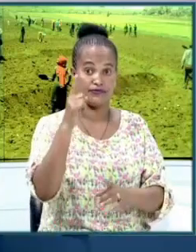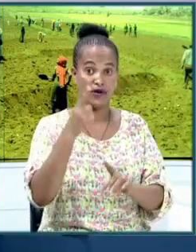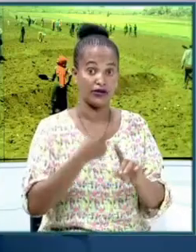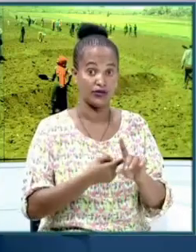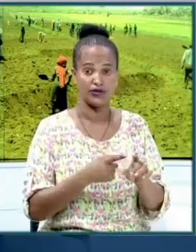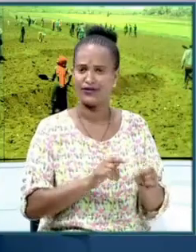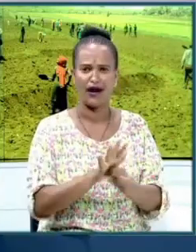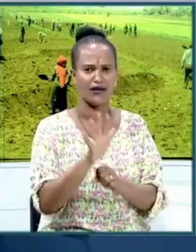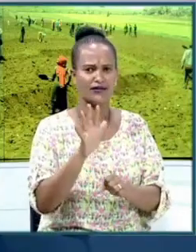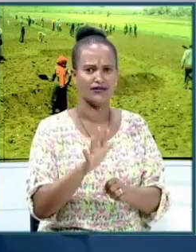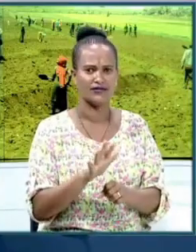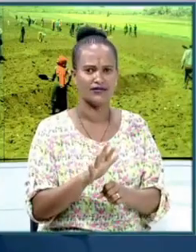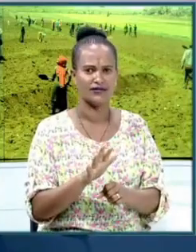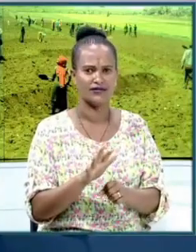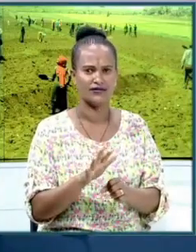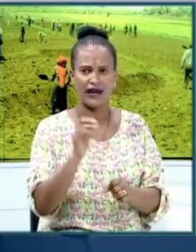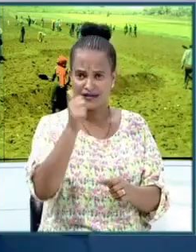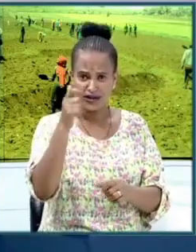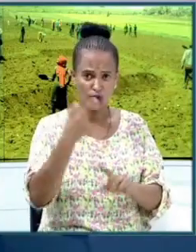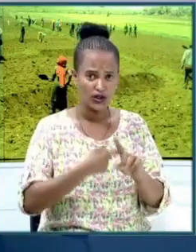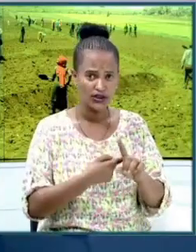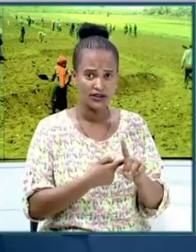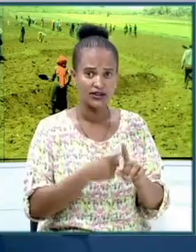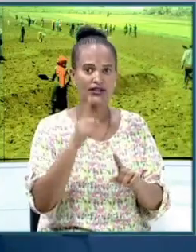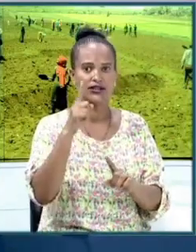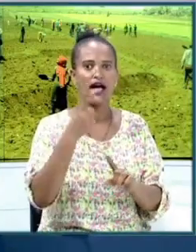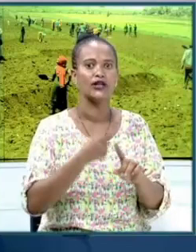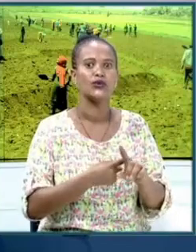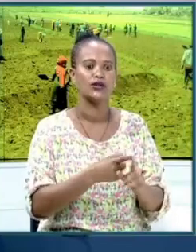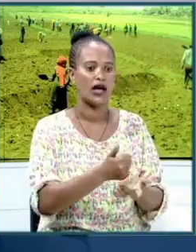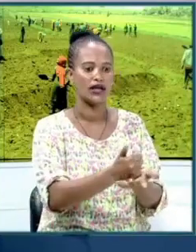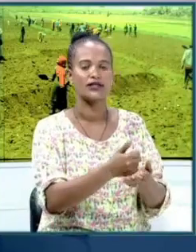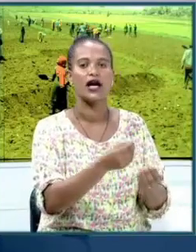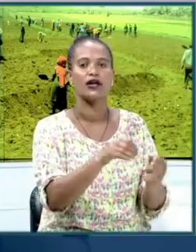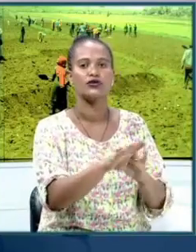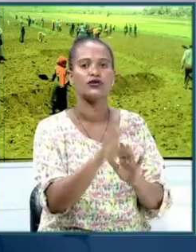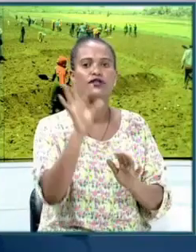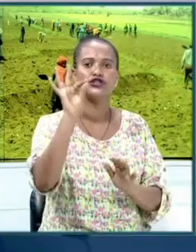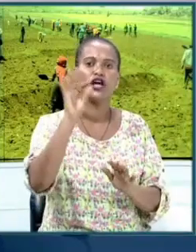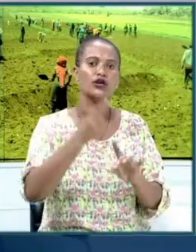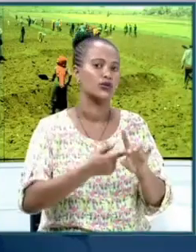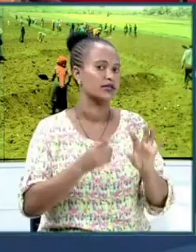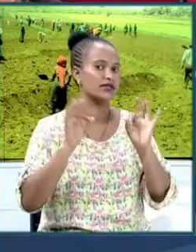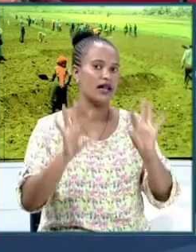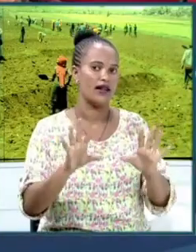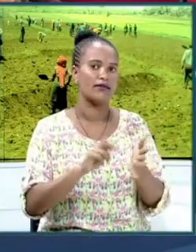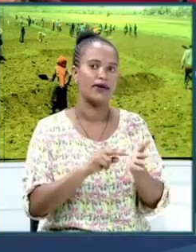سلز كفتن أسر طوريس نحن طوري حاجة زاتيا. تشعت طوريس يلا مالك.